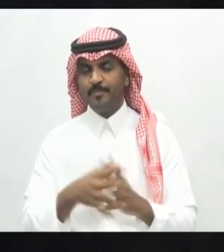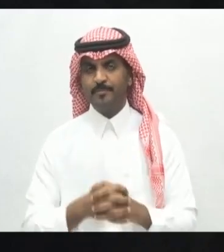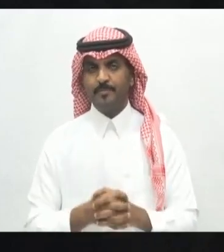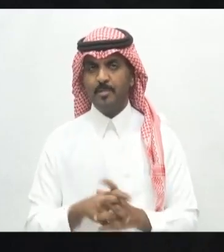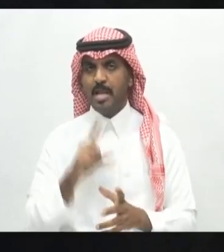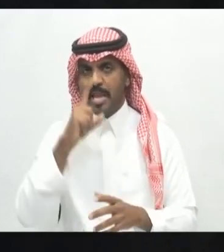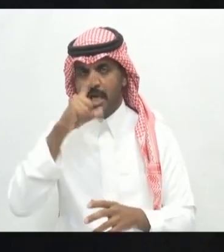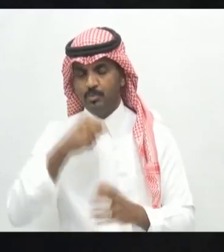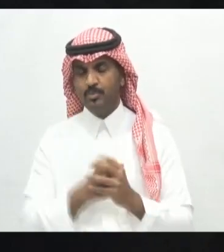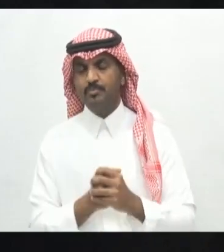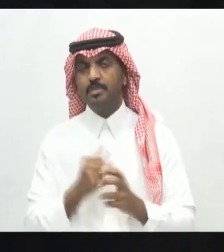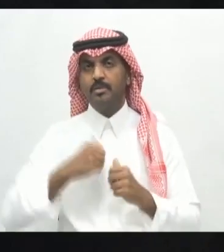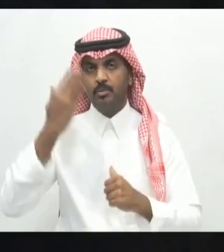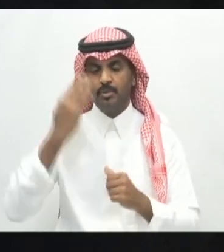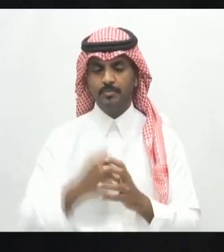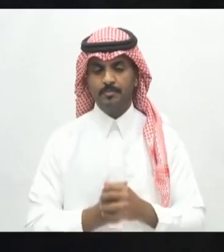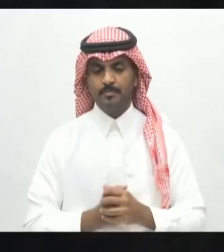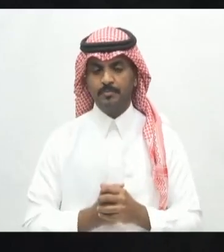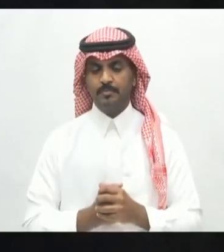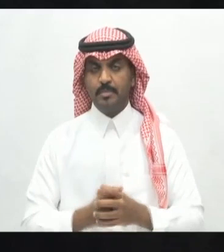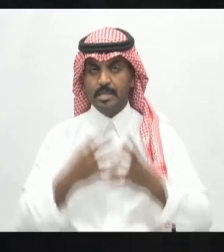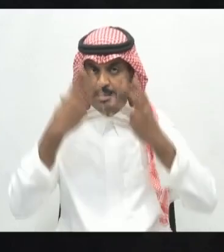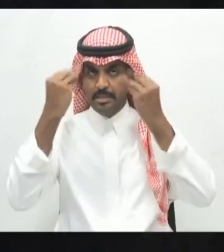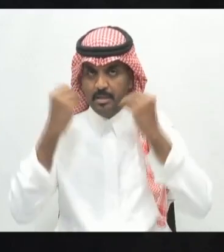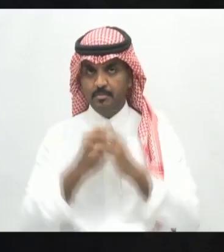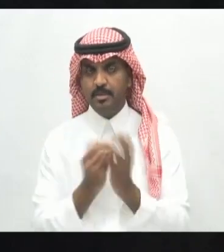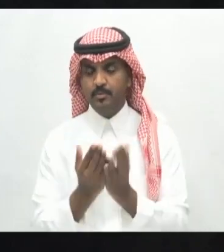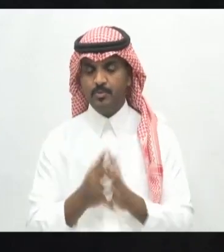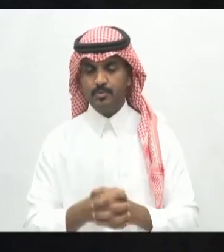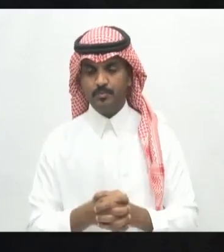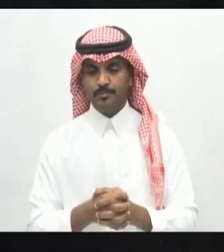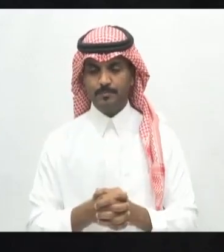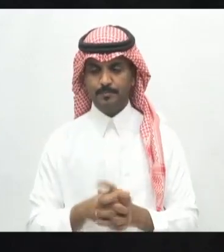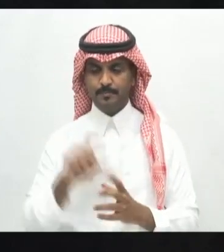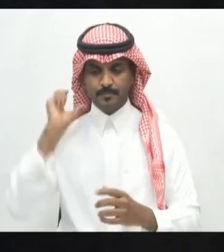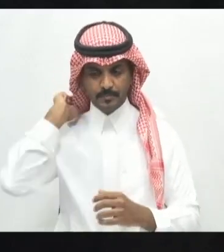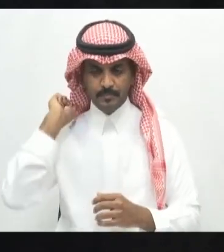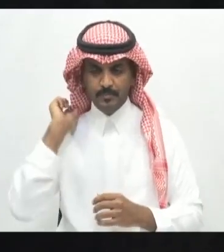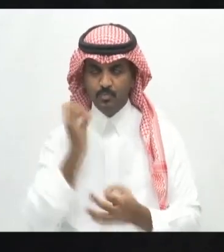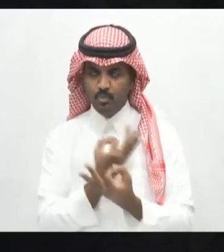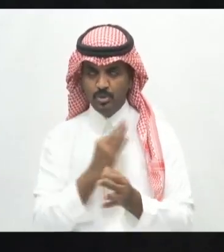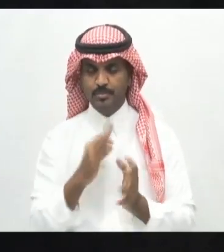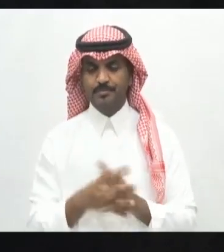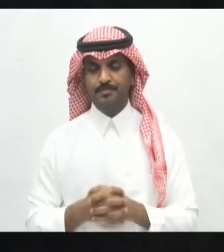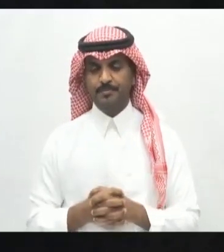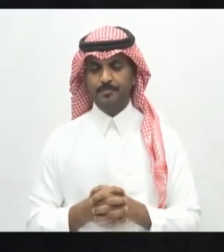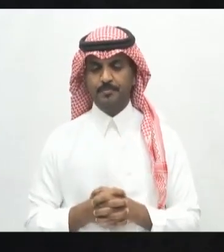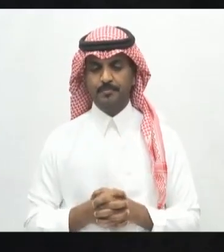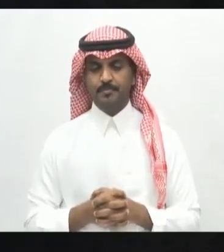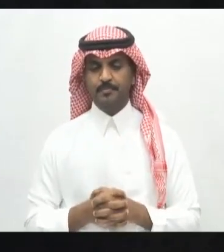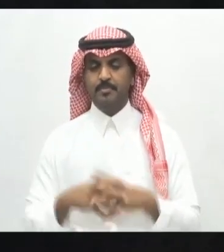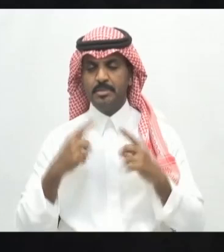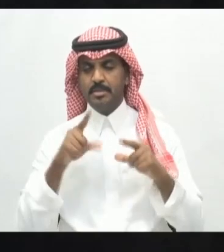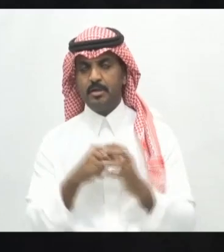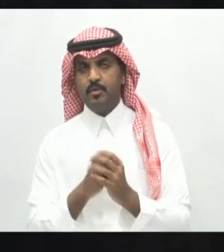فلابد من الطالب والطالبه من استيعاب هذه الدروس كلها ولذلك ناتي واياكم على استعراض